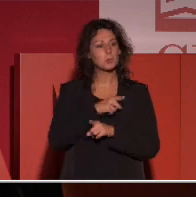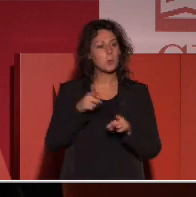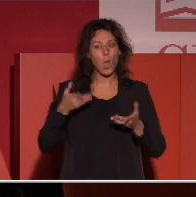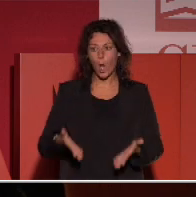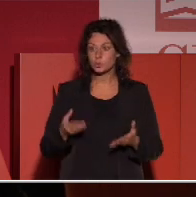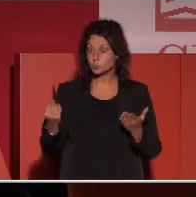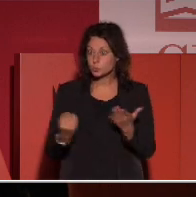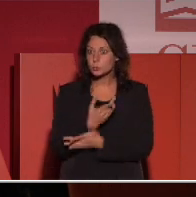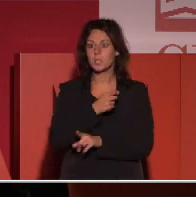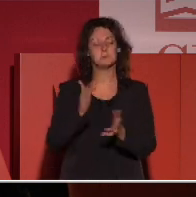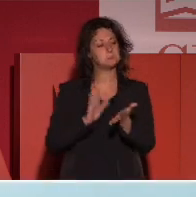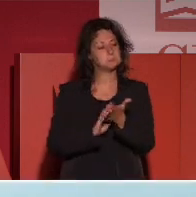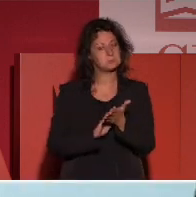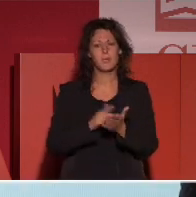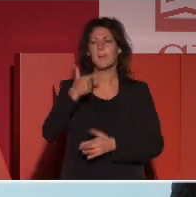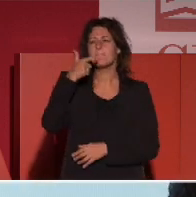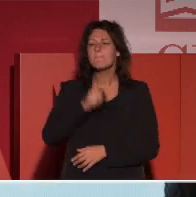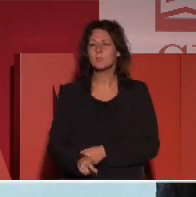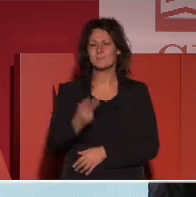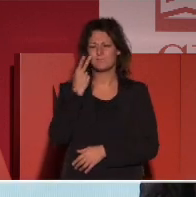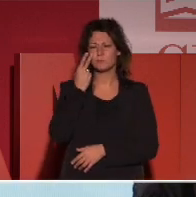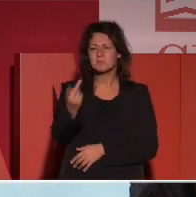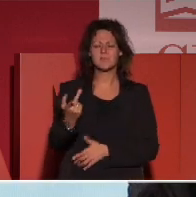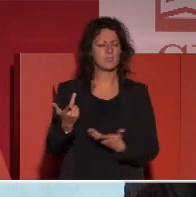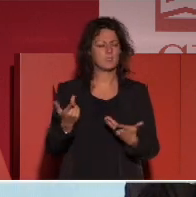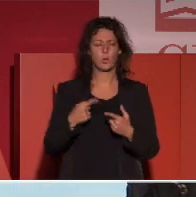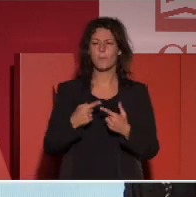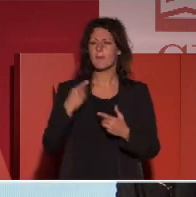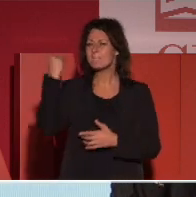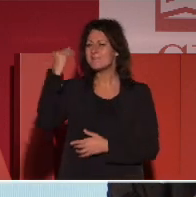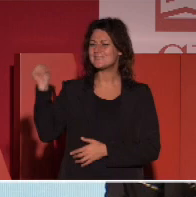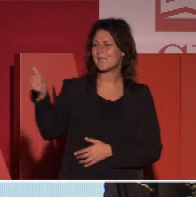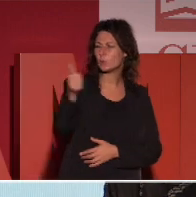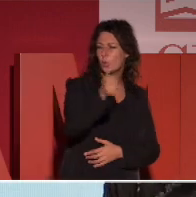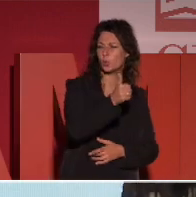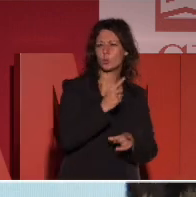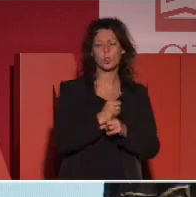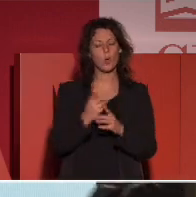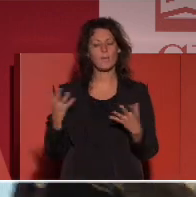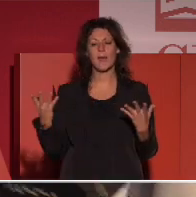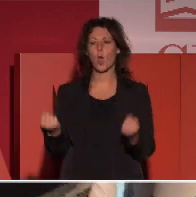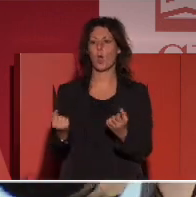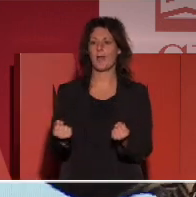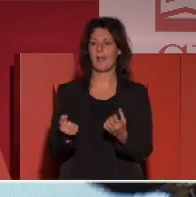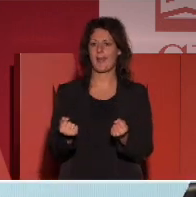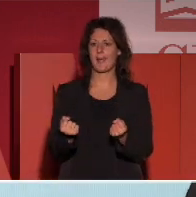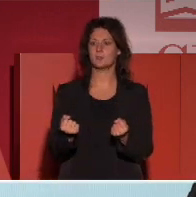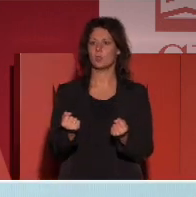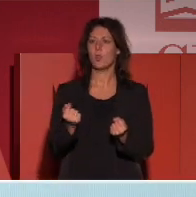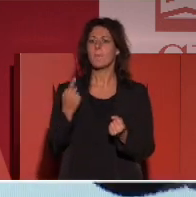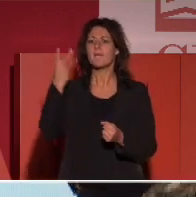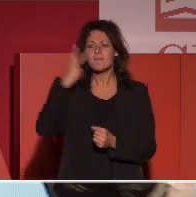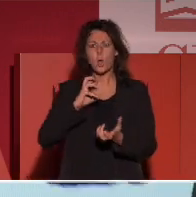notevole di conciliare sostanza di pensiero e di appunto e profondità con una leggerezza